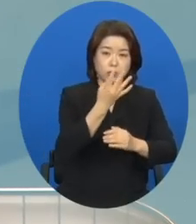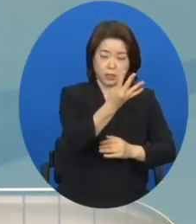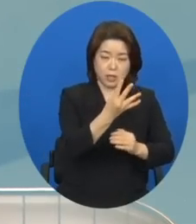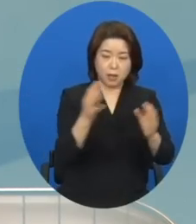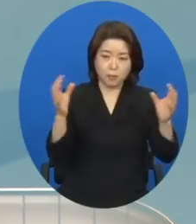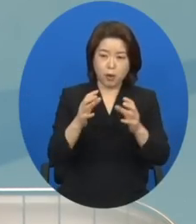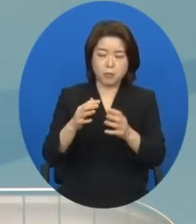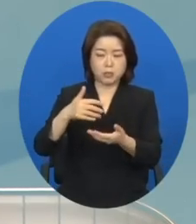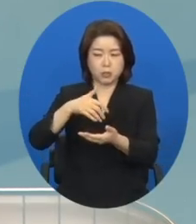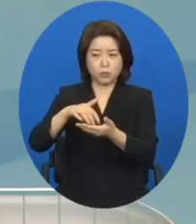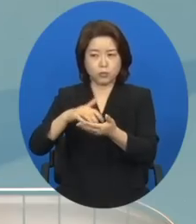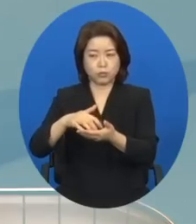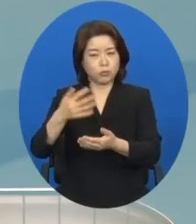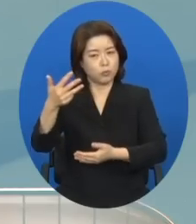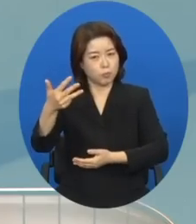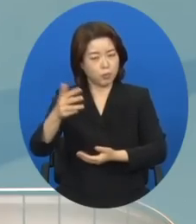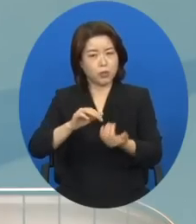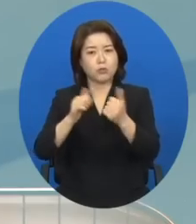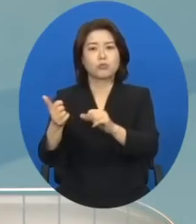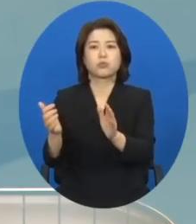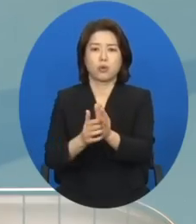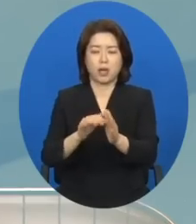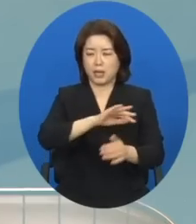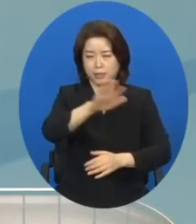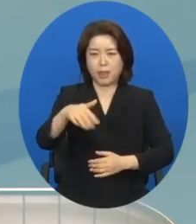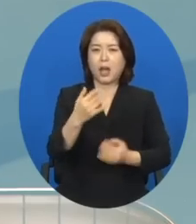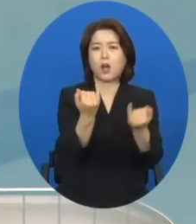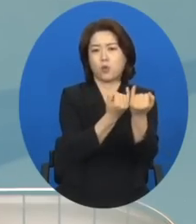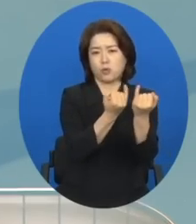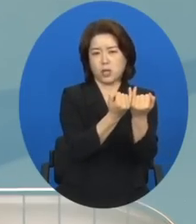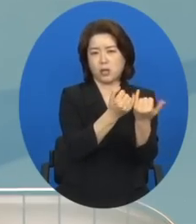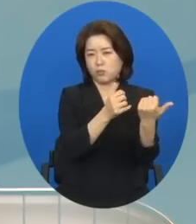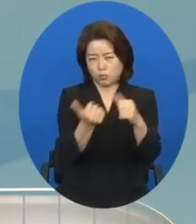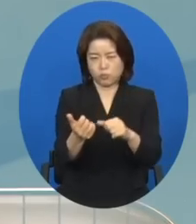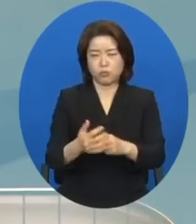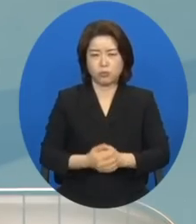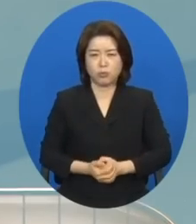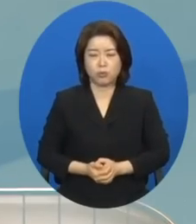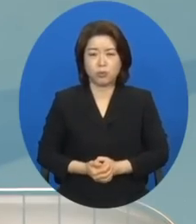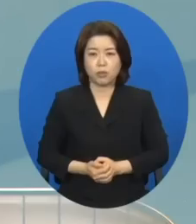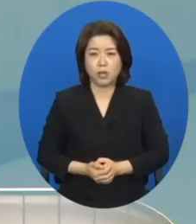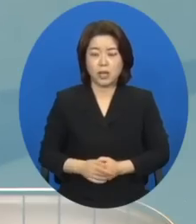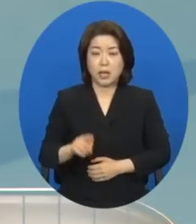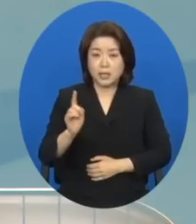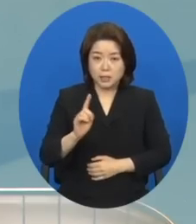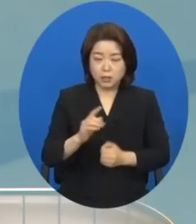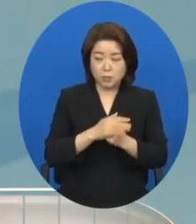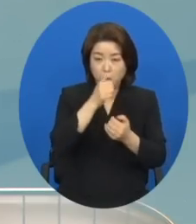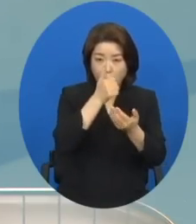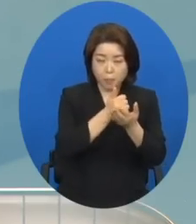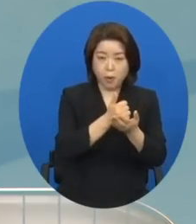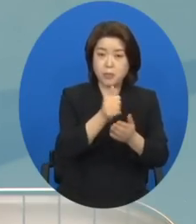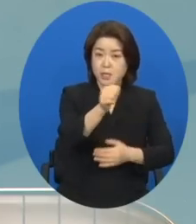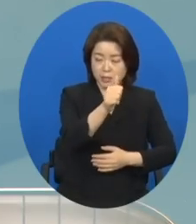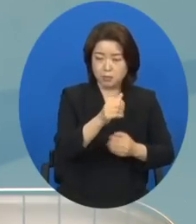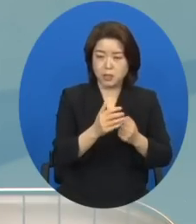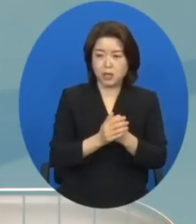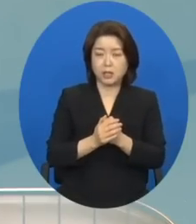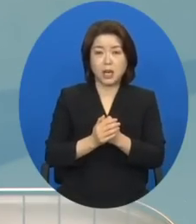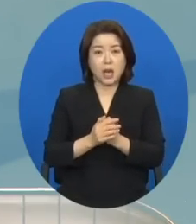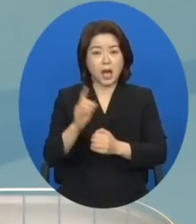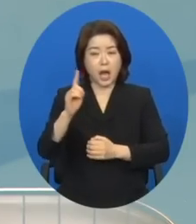다 여인들이었어요. 근데 그 범인은 누구였냐면 한 그 미국 침례교회의